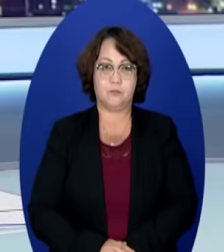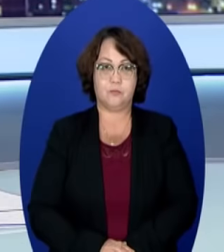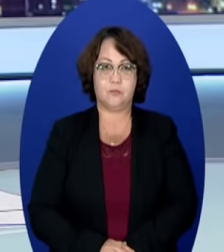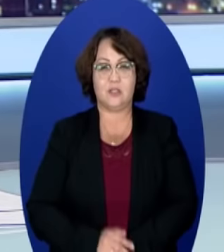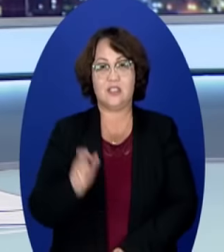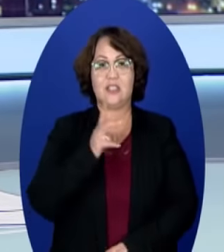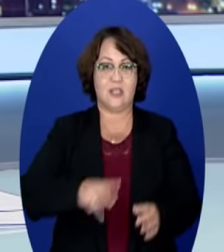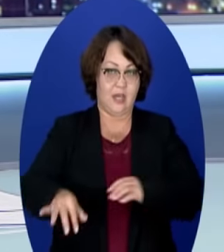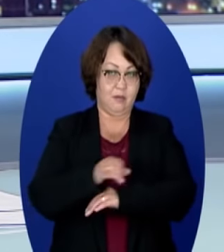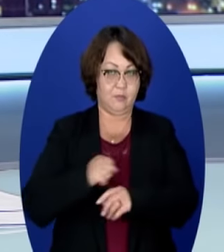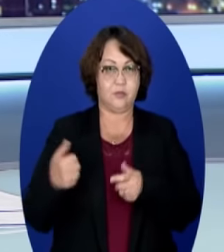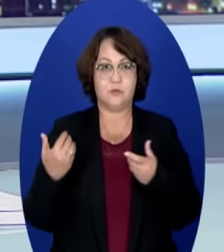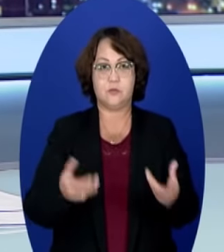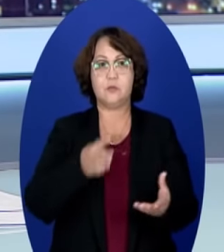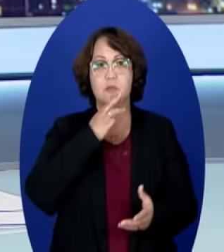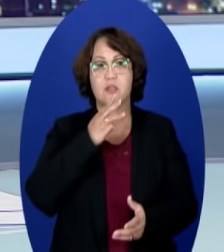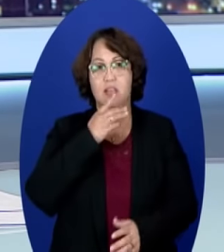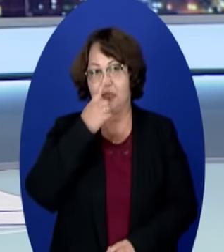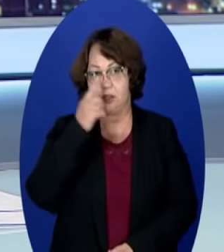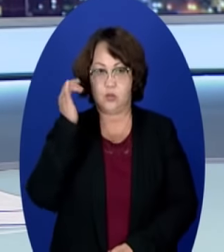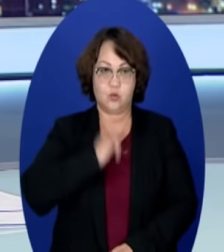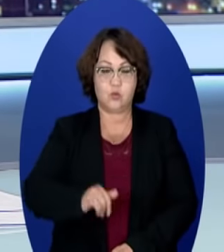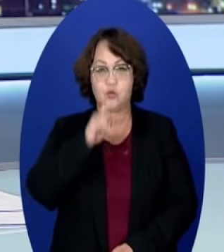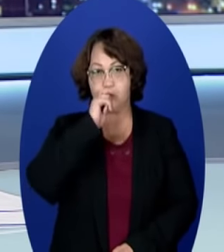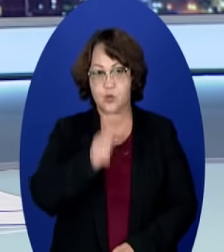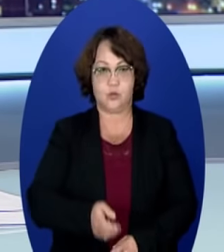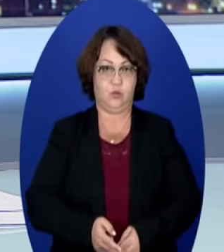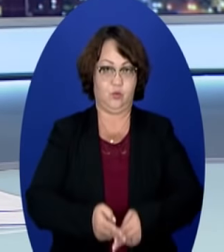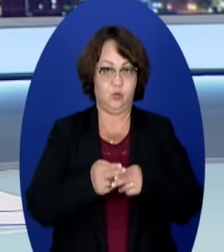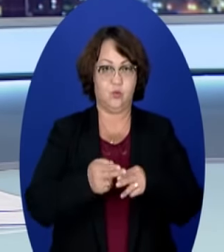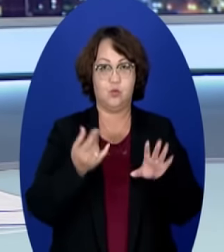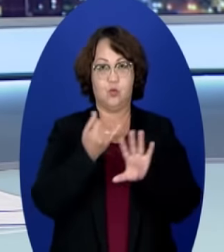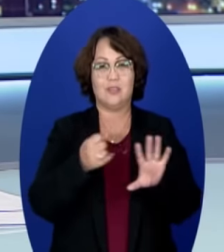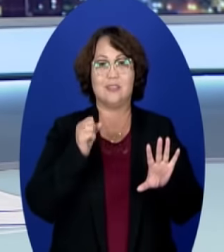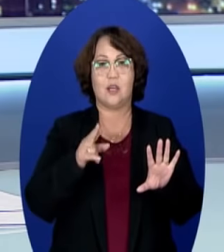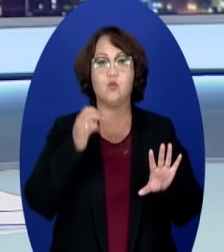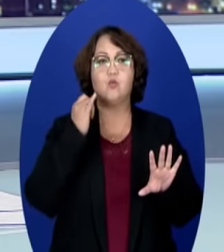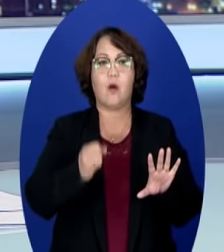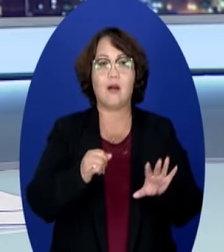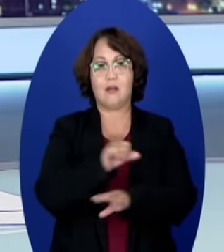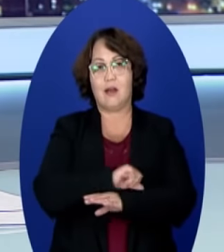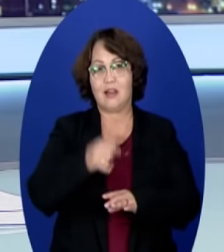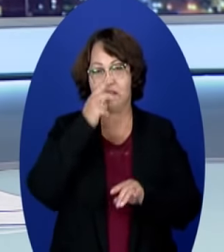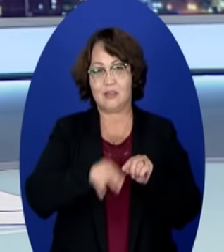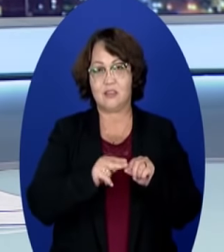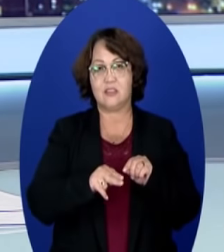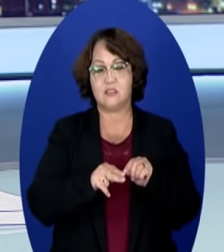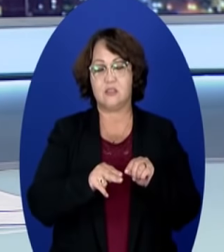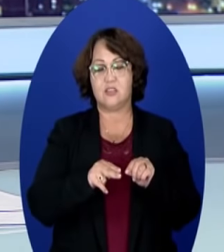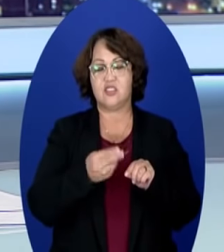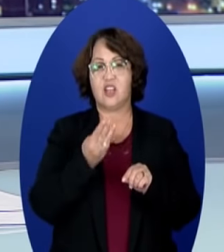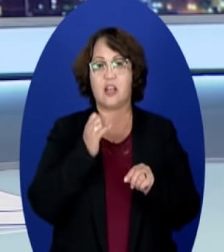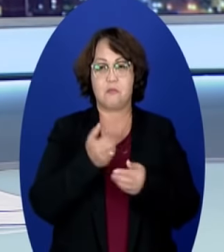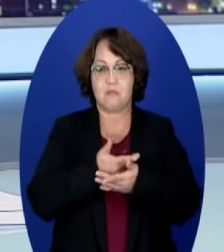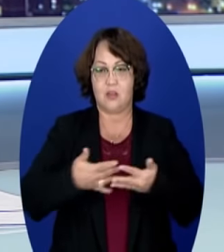За Хинтийн аймгаас ирүүлсэн мэдээлэл хүргэлээ. Бүгд найрамдах хятад ард улсын буцалтгүй тусламж 600 сая юанаар гайлын хяналт шалгалтын тоног төхөөрөмжийг